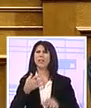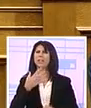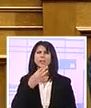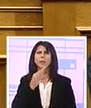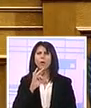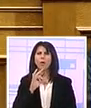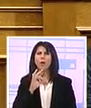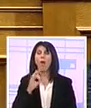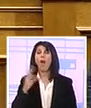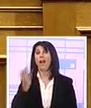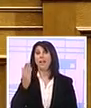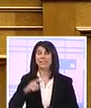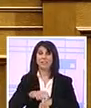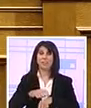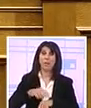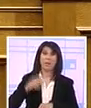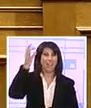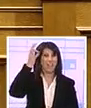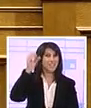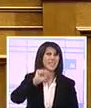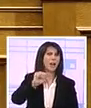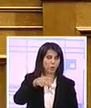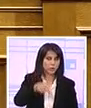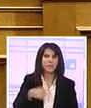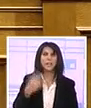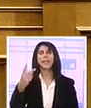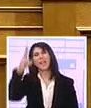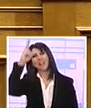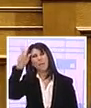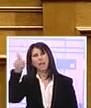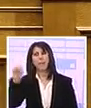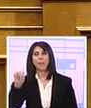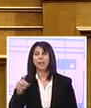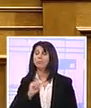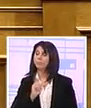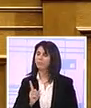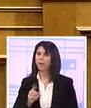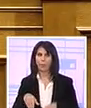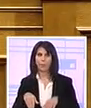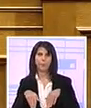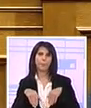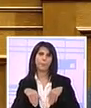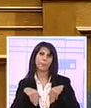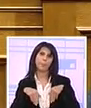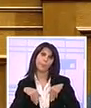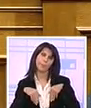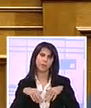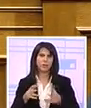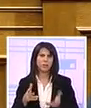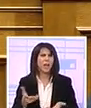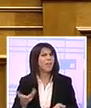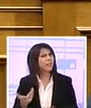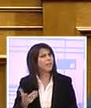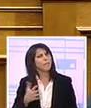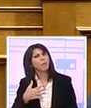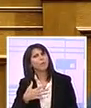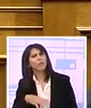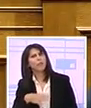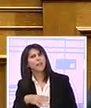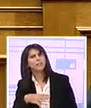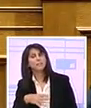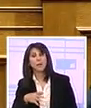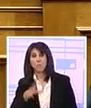κύριος Σαρκοζή και η κυρία Μέρκελ σας βάζουν τα δύο πόδια σε ένα παπούτσι? Ή μήπως τώρα θέλετε